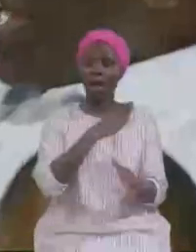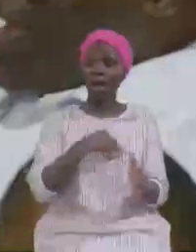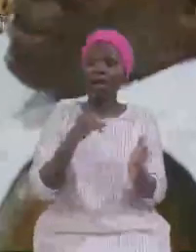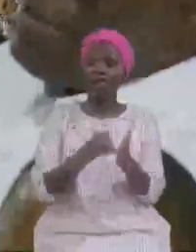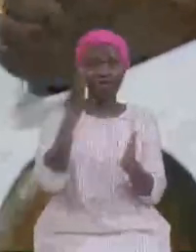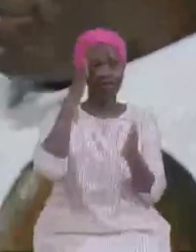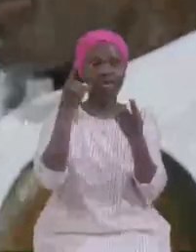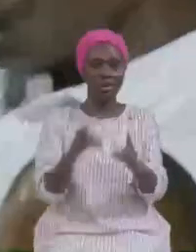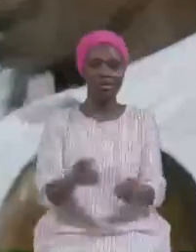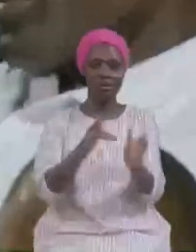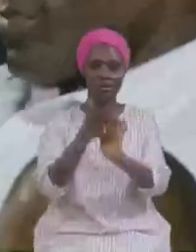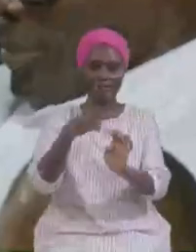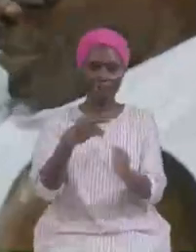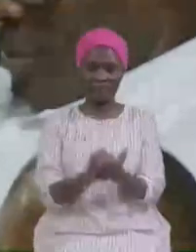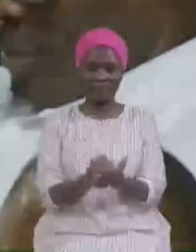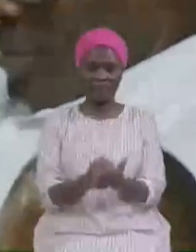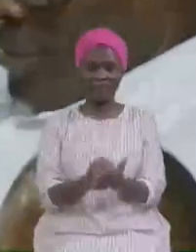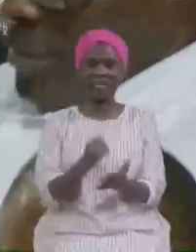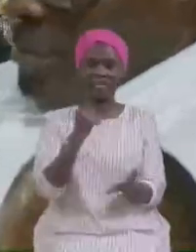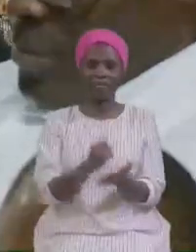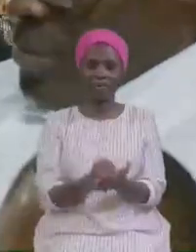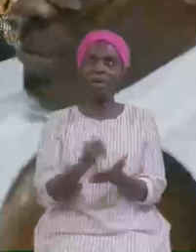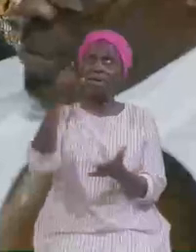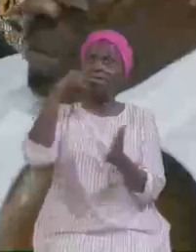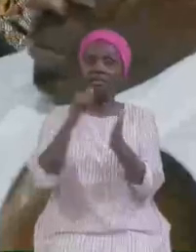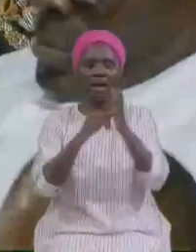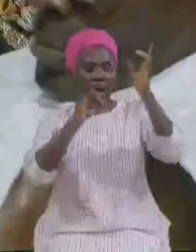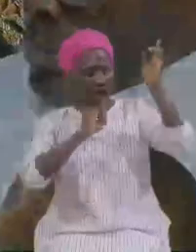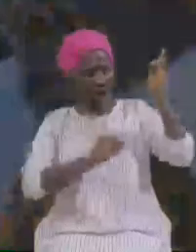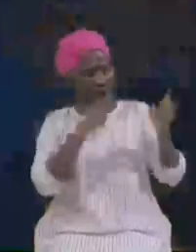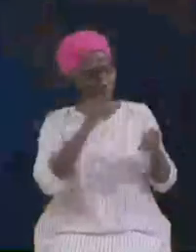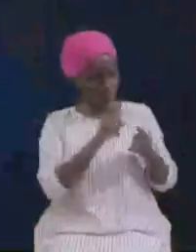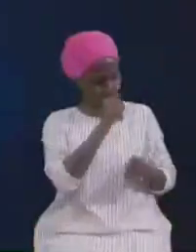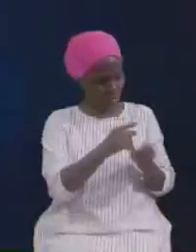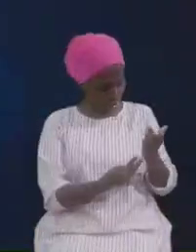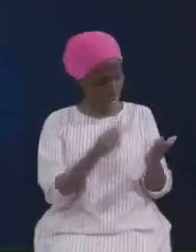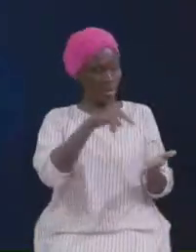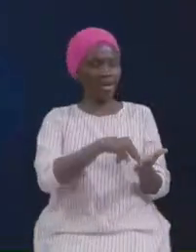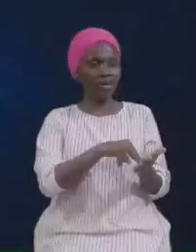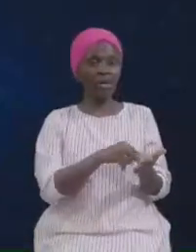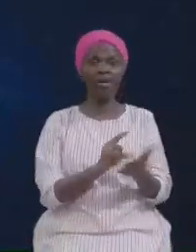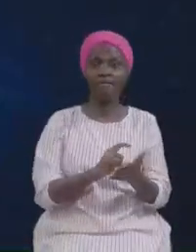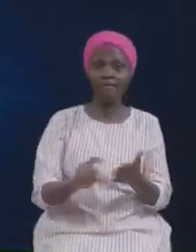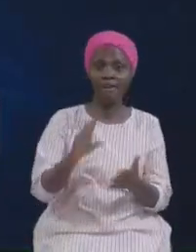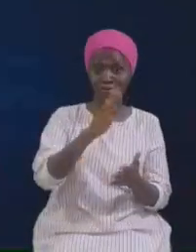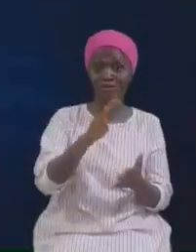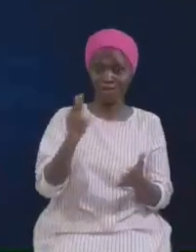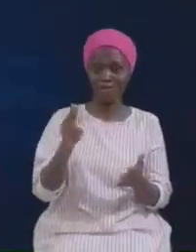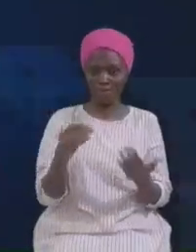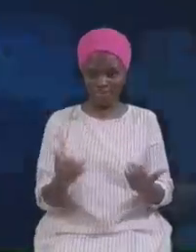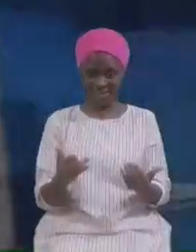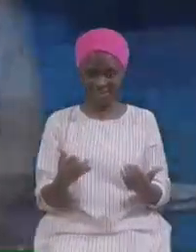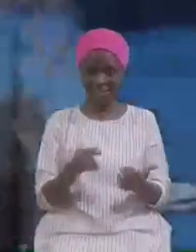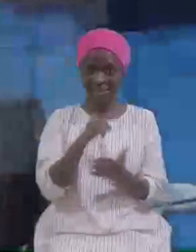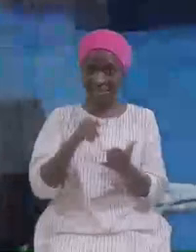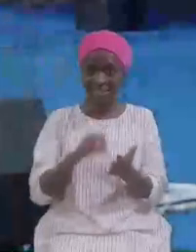se réaliser. Il dit, je te le dis, lève-toi. Verset 42. Voici ton